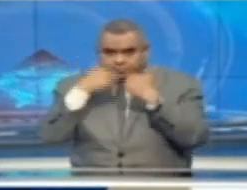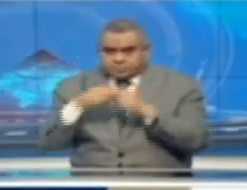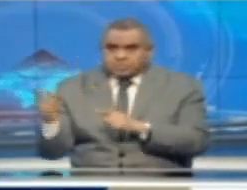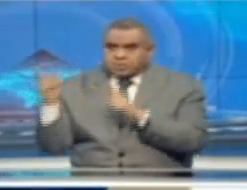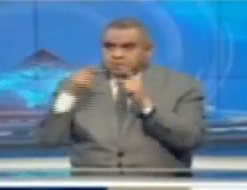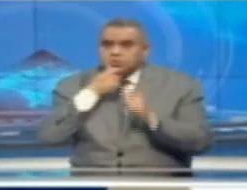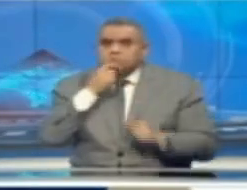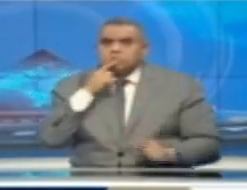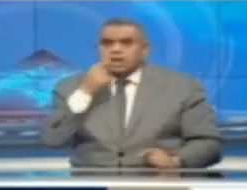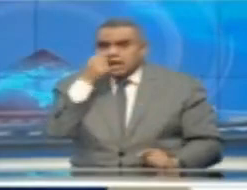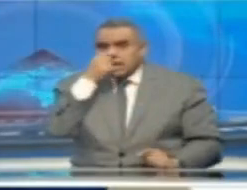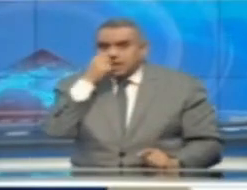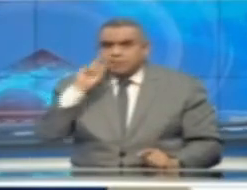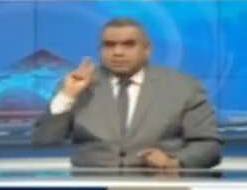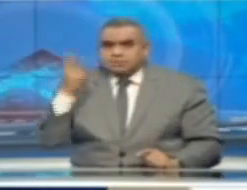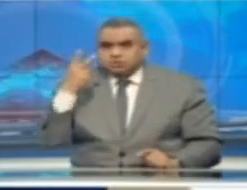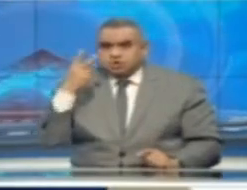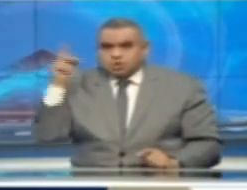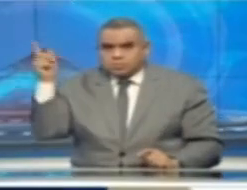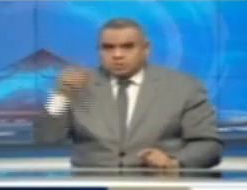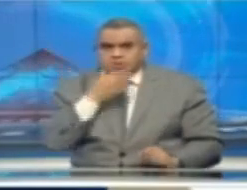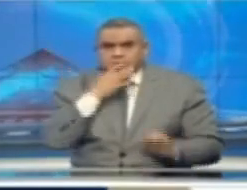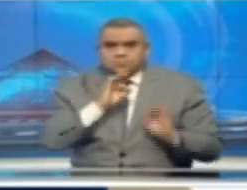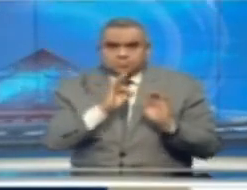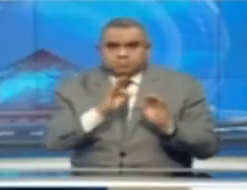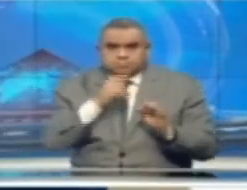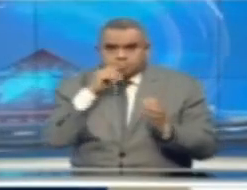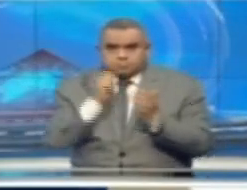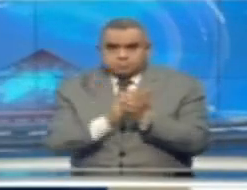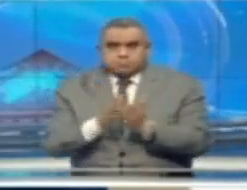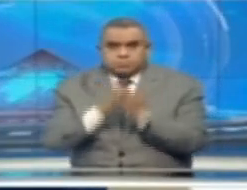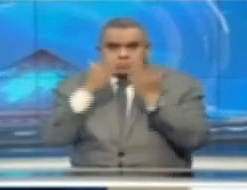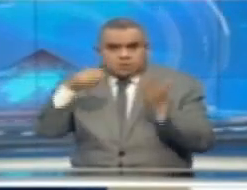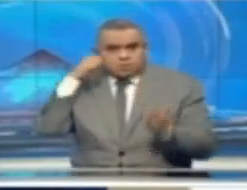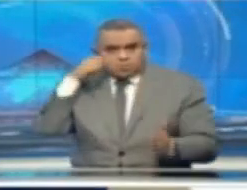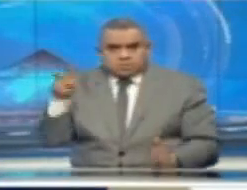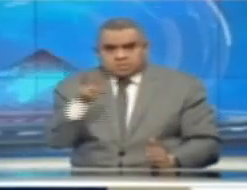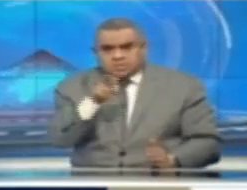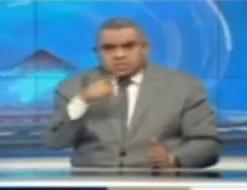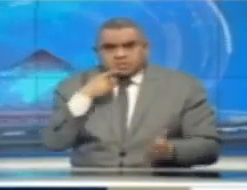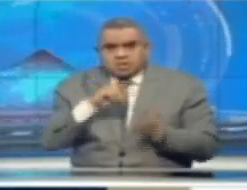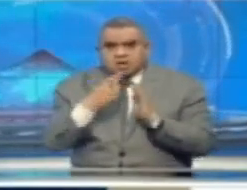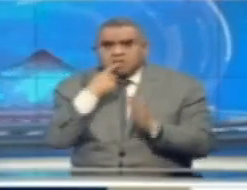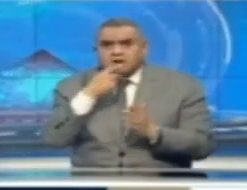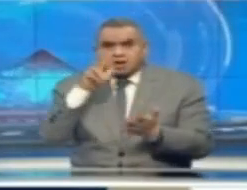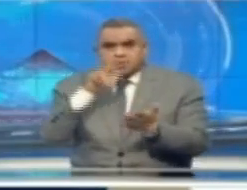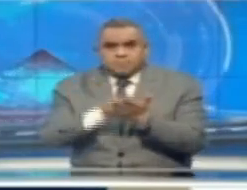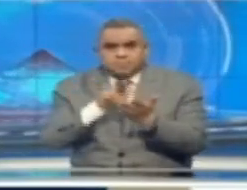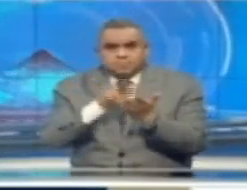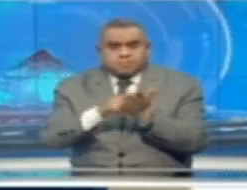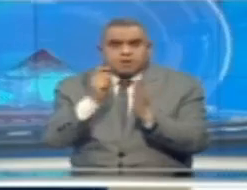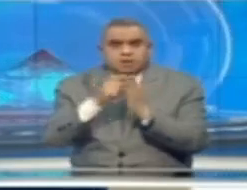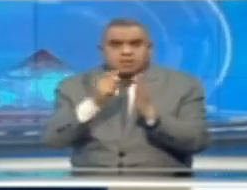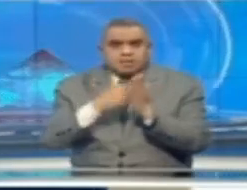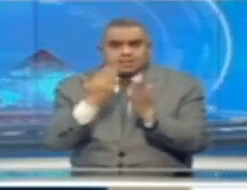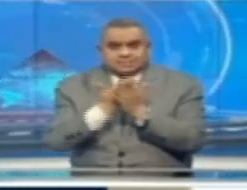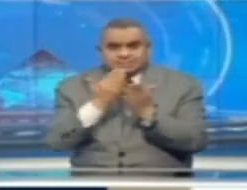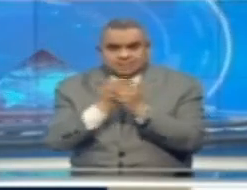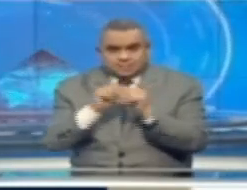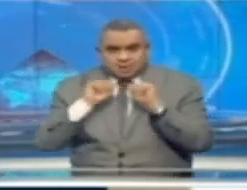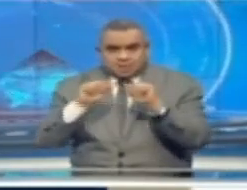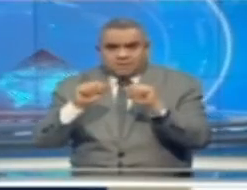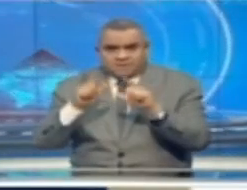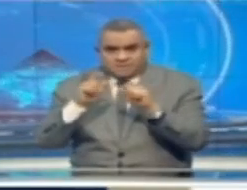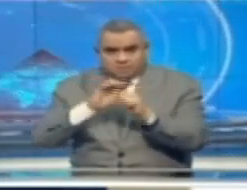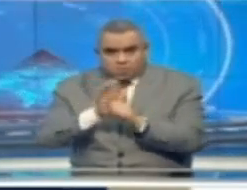الخميس الموافق 17 من الشهر نفسه. وأوضحت الوزارتان أن أي قرارات أو إجراءات للحد من